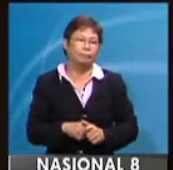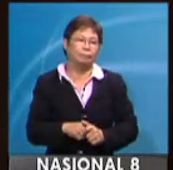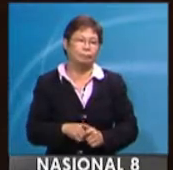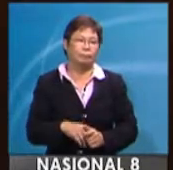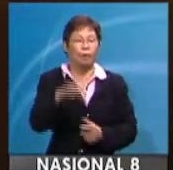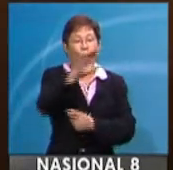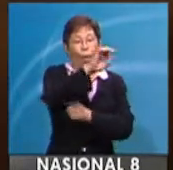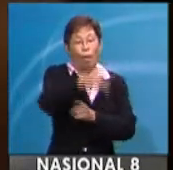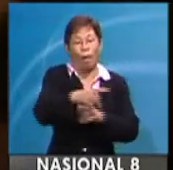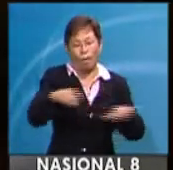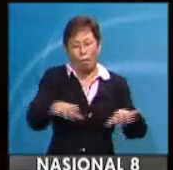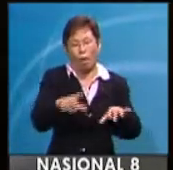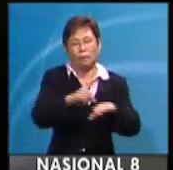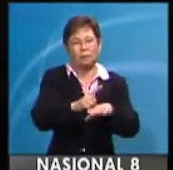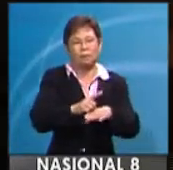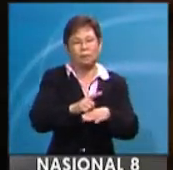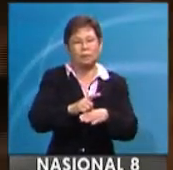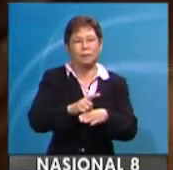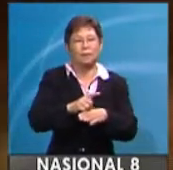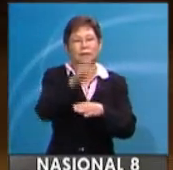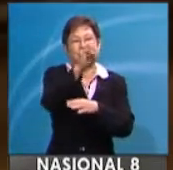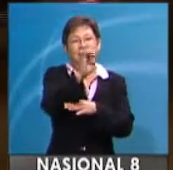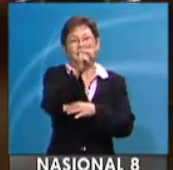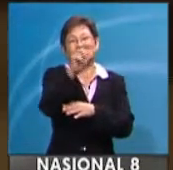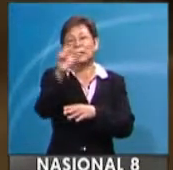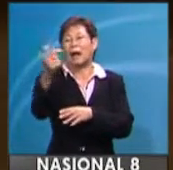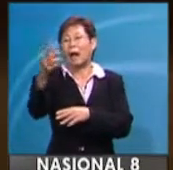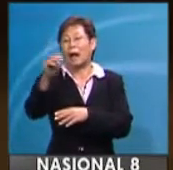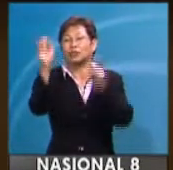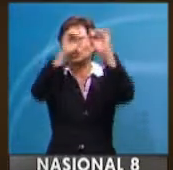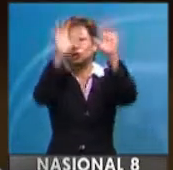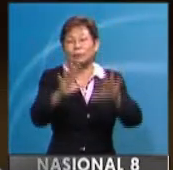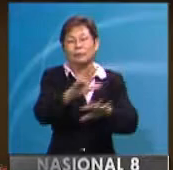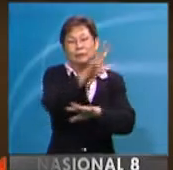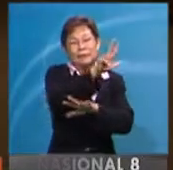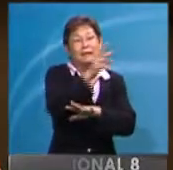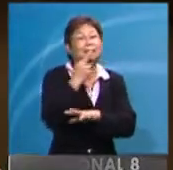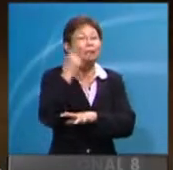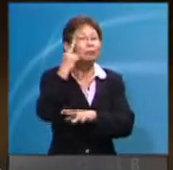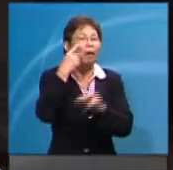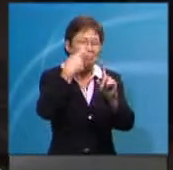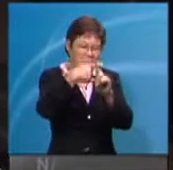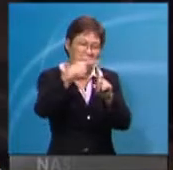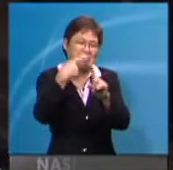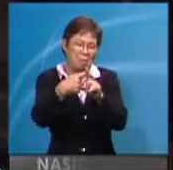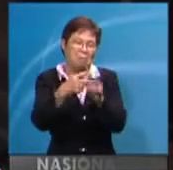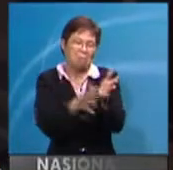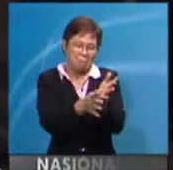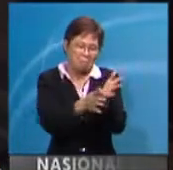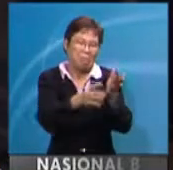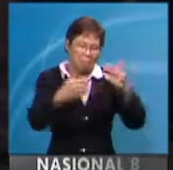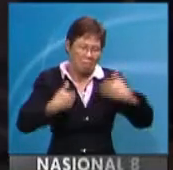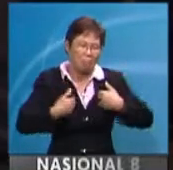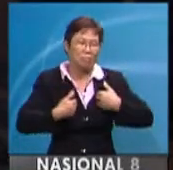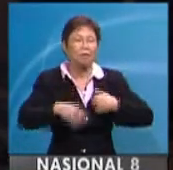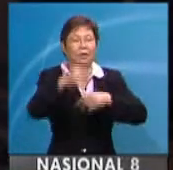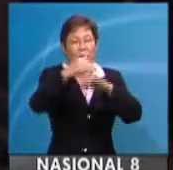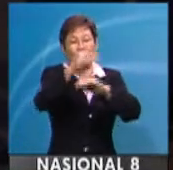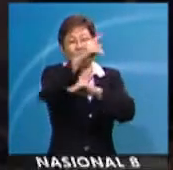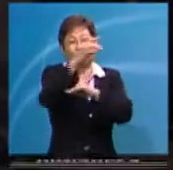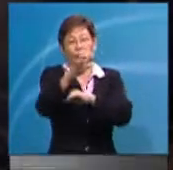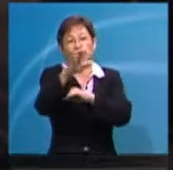Hai operasi dilakukan di persiaran Setia alam tiga remaja terbabit dipercayai positif dadah metamfetamin lebih